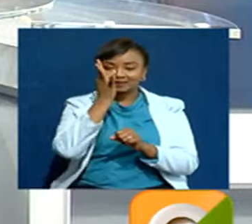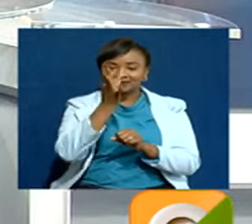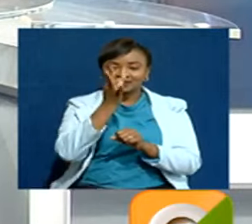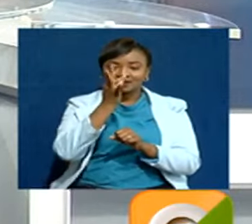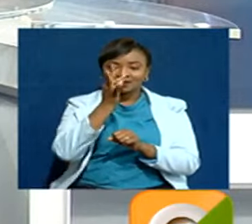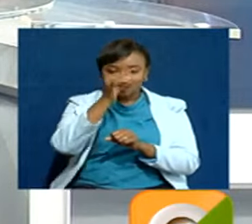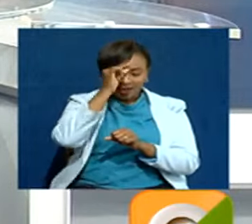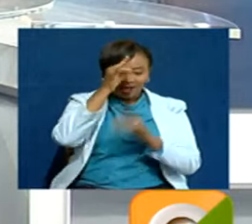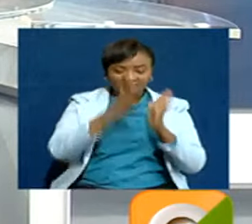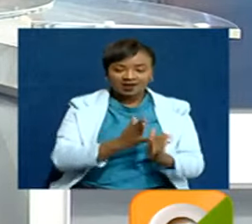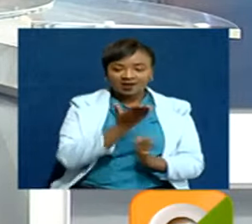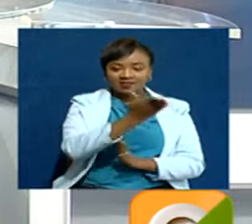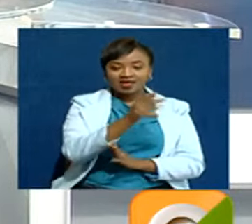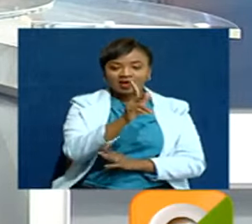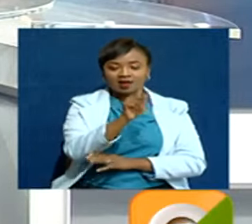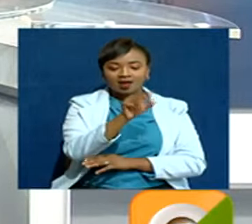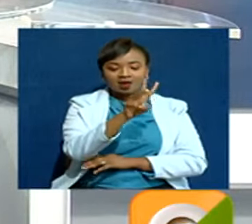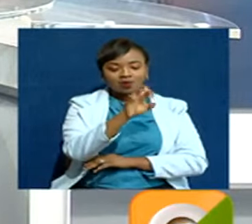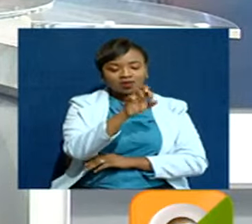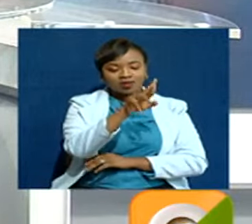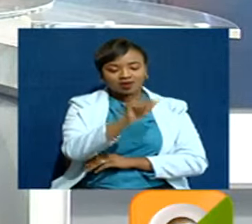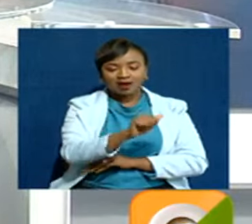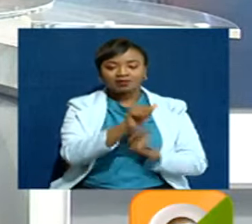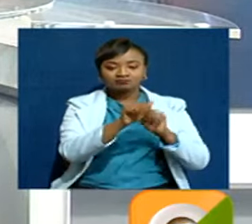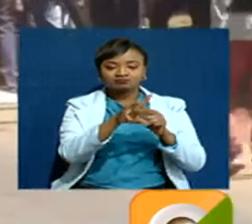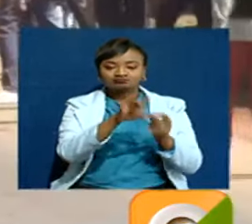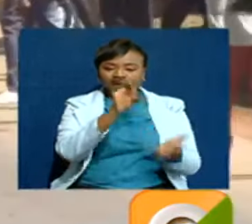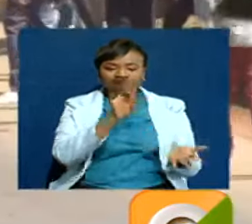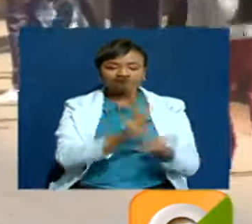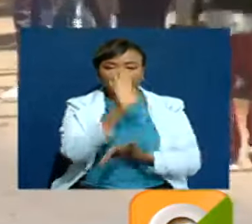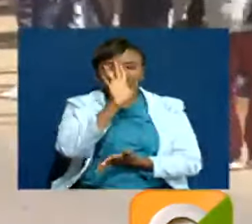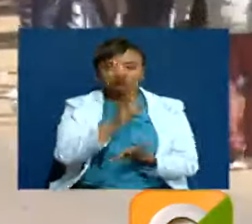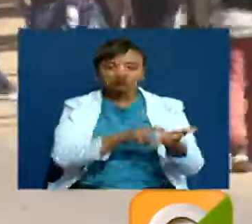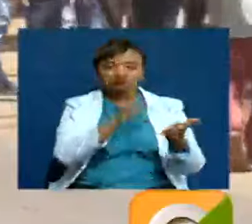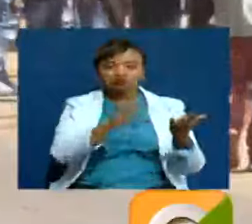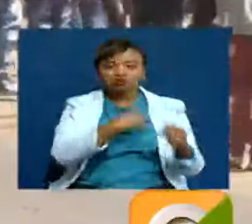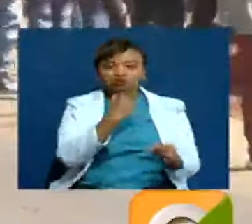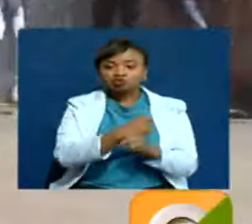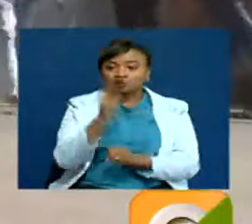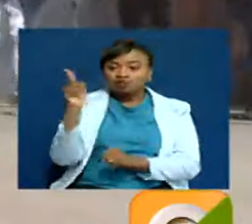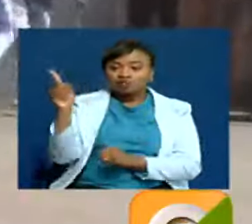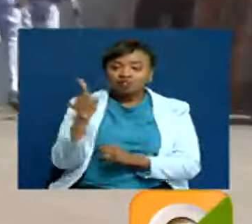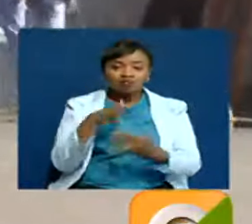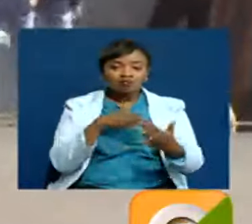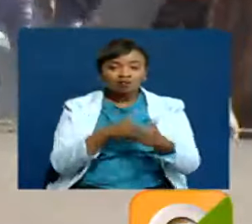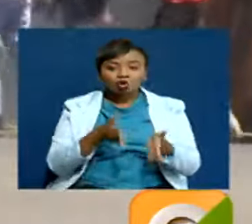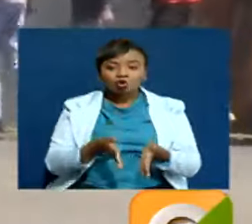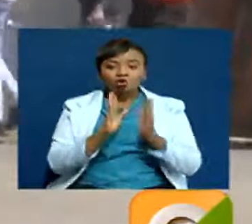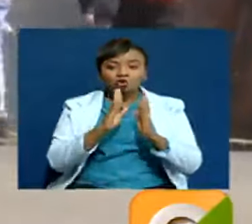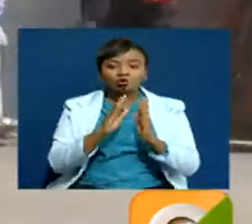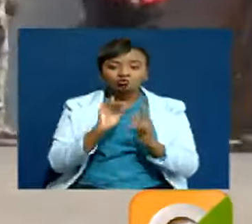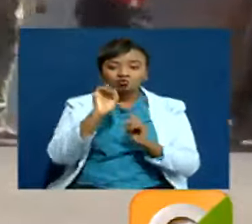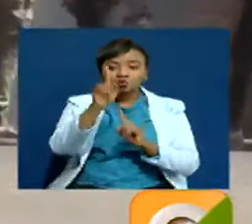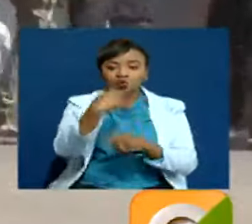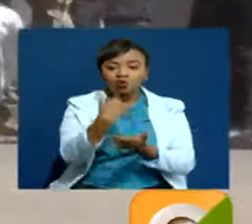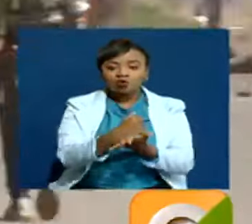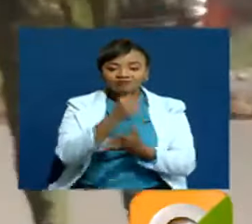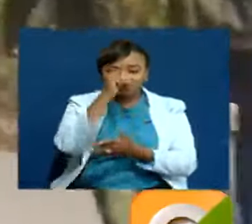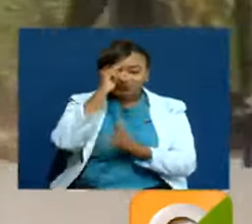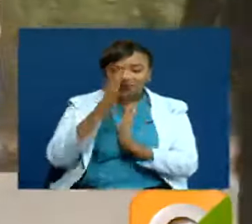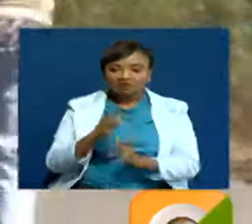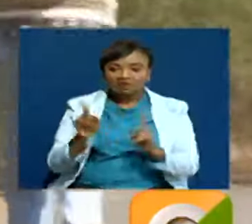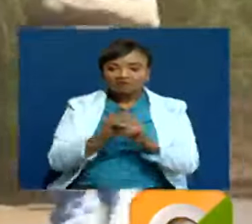kung'atuliwa mamlakani. Wakazi hao ambao walifunga barabara inayoelekea kwenye ofisi za gavana na kuwasha moto kwenye barabara